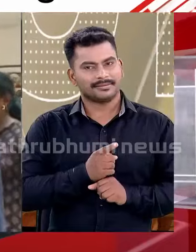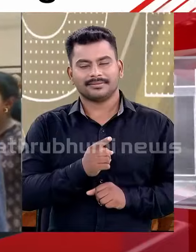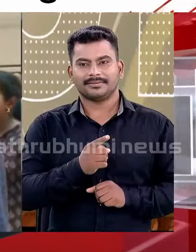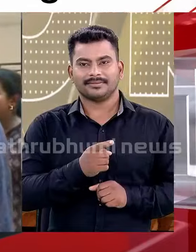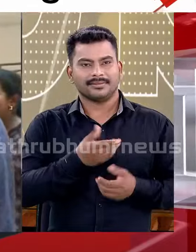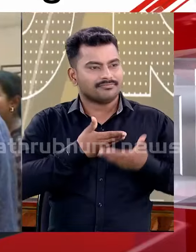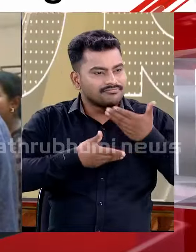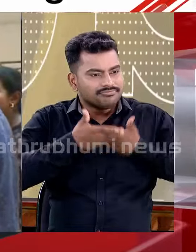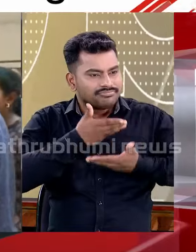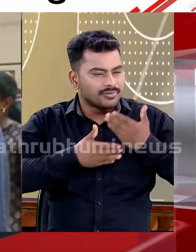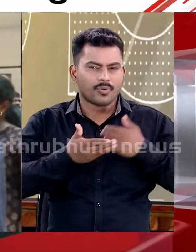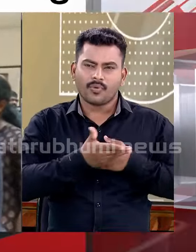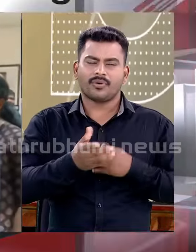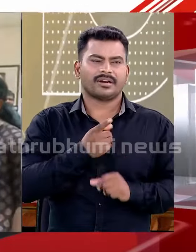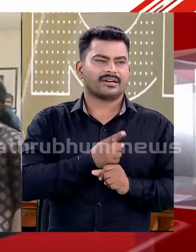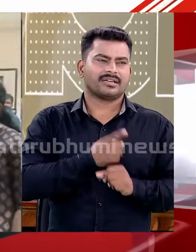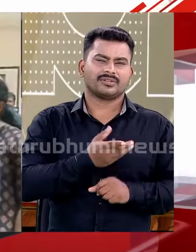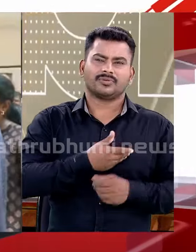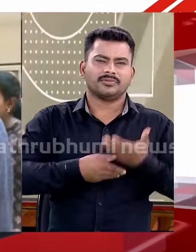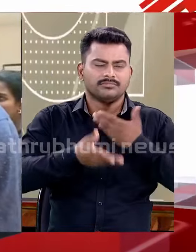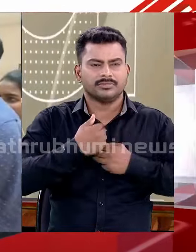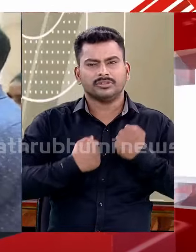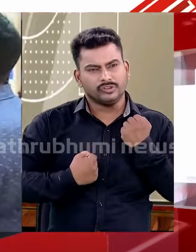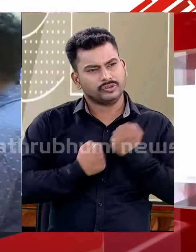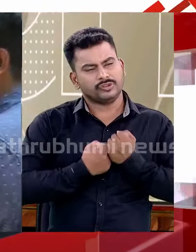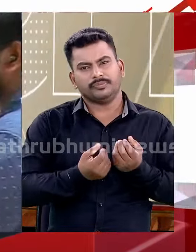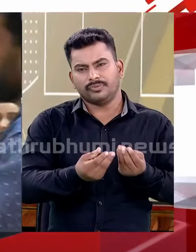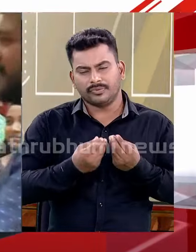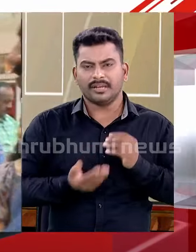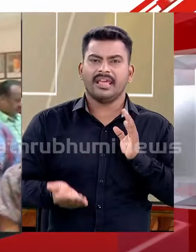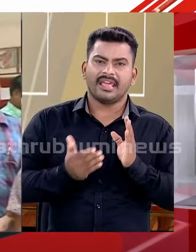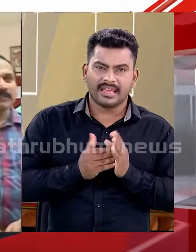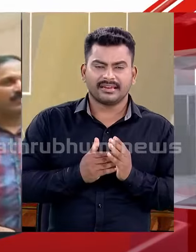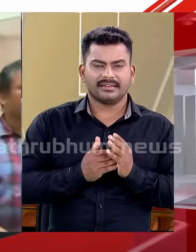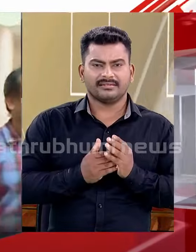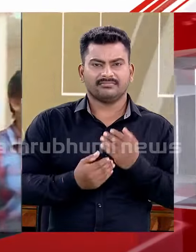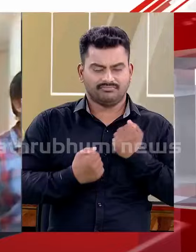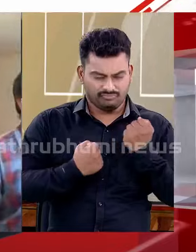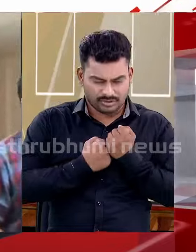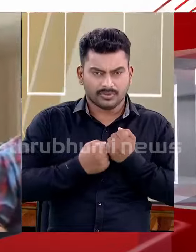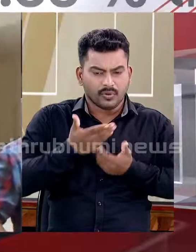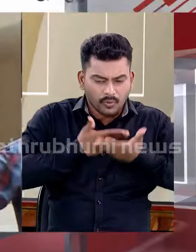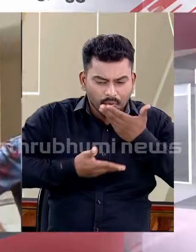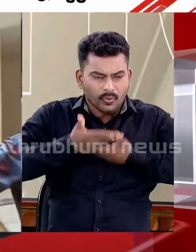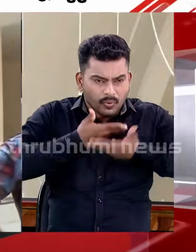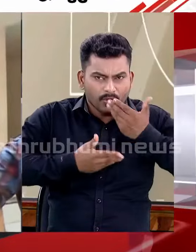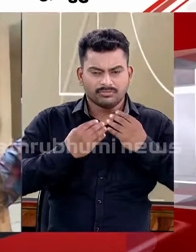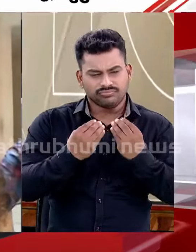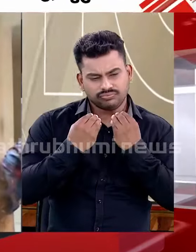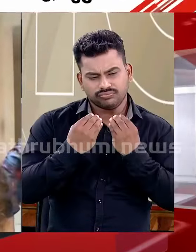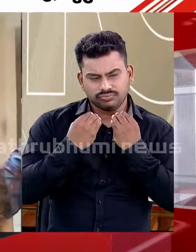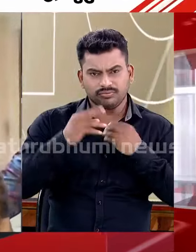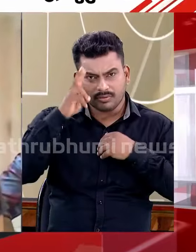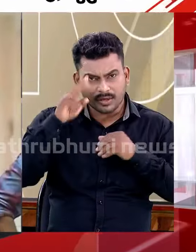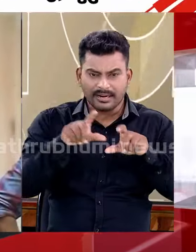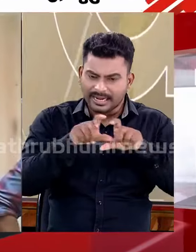സാറും ബാക്കി എല്ലാ അധ്യാപകരും നമുക്ക് ഭയങ്കര സപ്പോർട്ടീവ് ആയിരുന്നു. റിവിഷൻ ക്ലാസ്സസ് ഒക്കെ ഒരുപാട് തന്ന്, നമ്മളെ സെപ്പറേറ്റ് ആയിട്ടൊക്കെ ഒരുപാട് നമുക്ക് ഡൗട്ട്സ് ഒക്കെ ക്ലിയർ ചെയ്ത്,